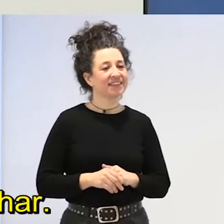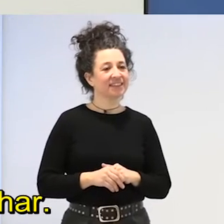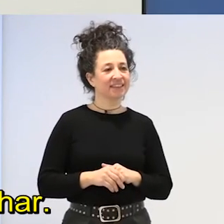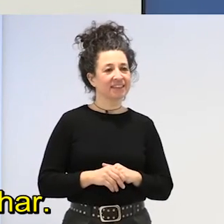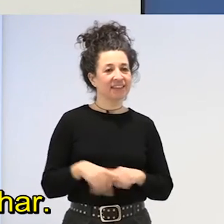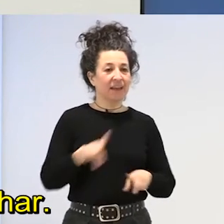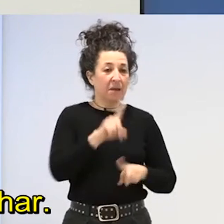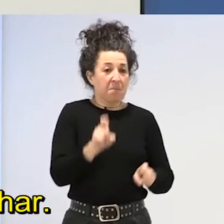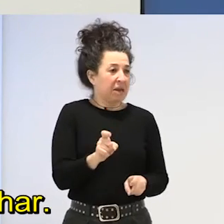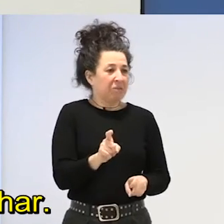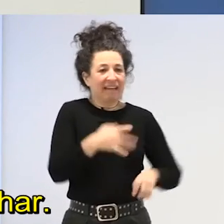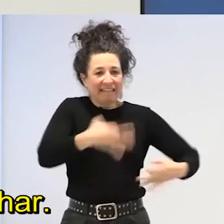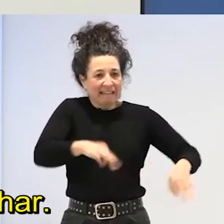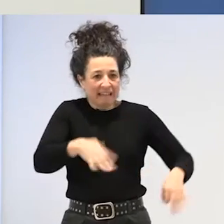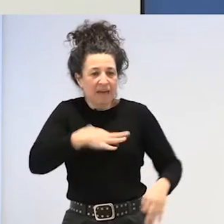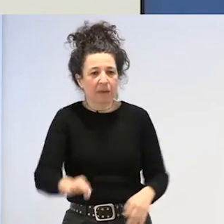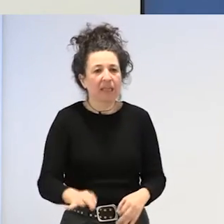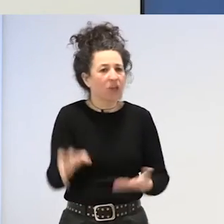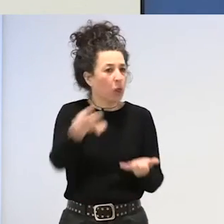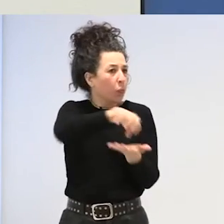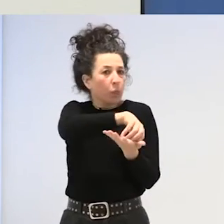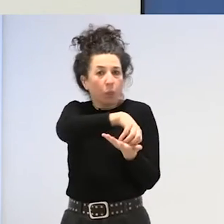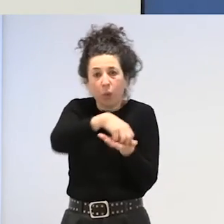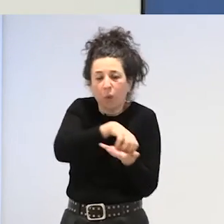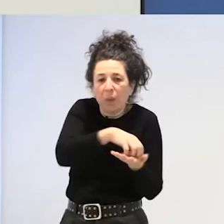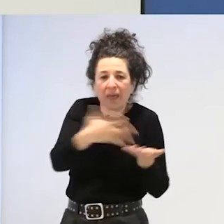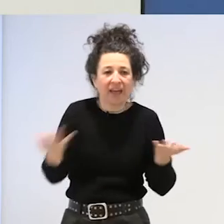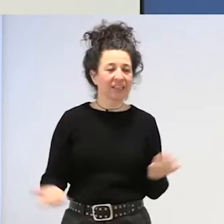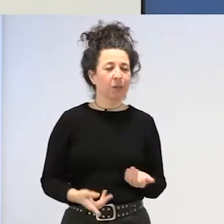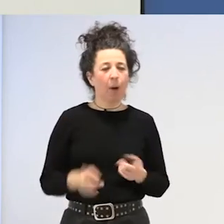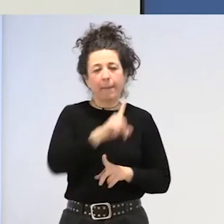Galdera, besak egin ez dutuzu. Zalantzak. Egin behar.